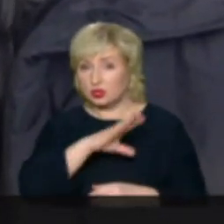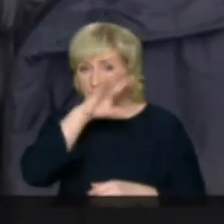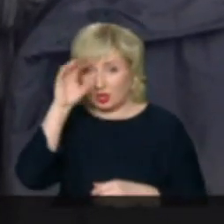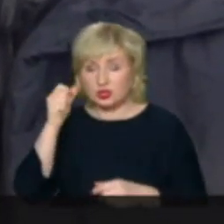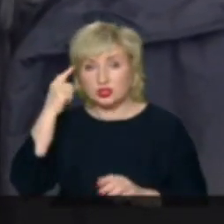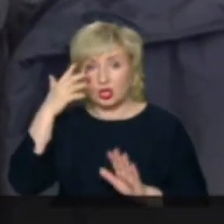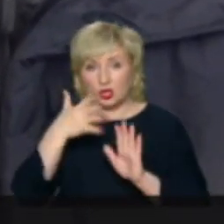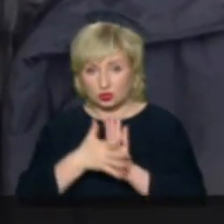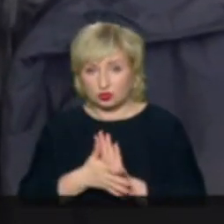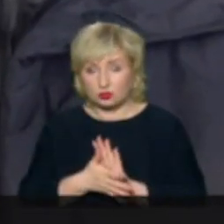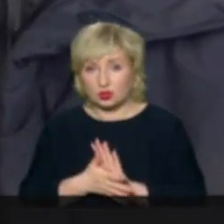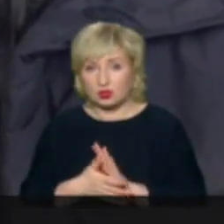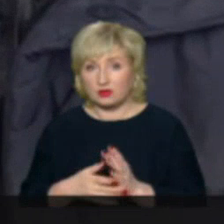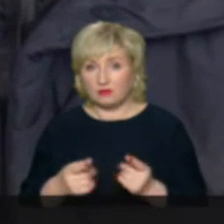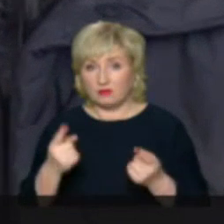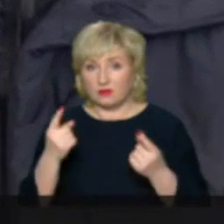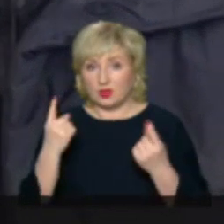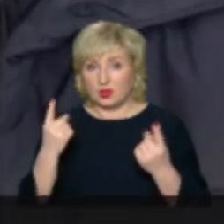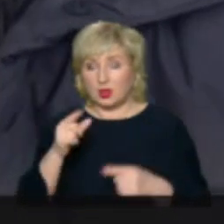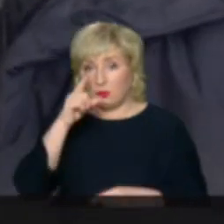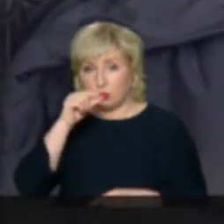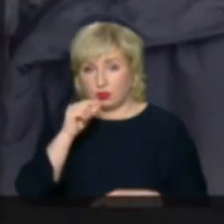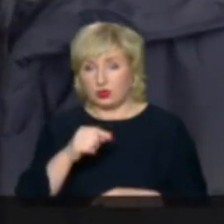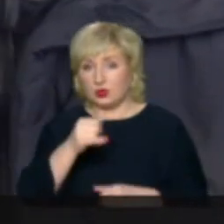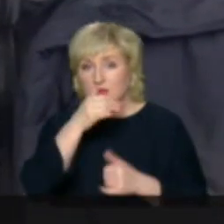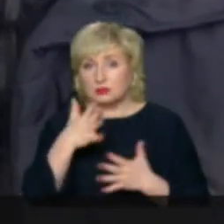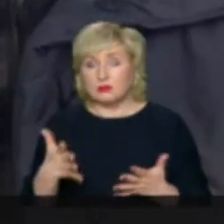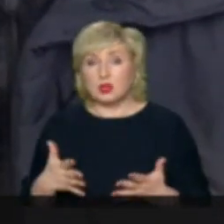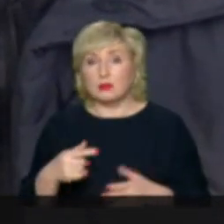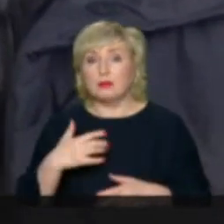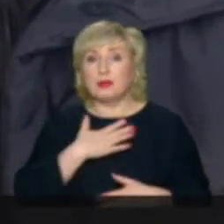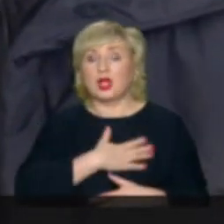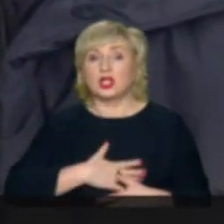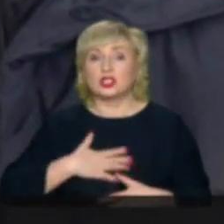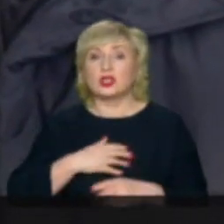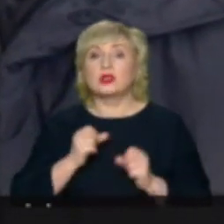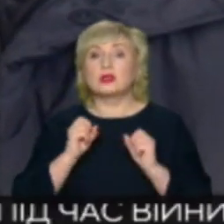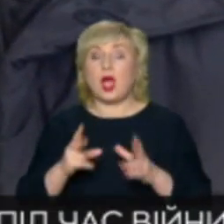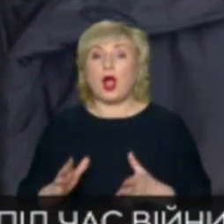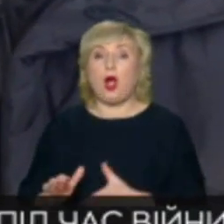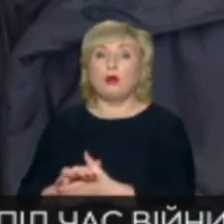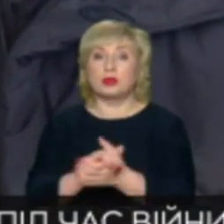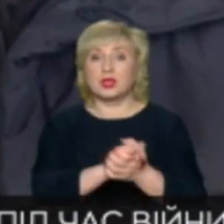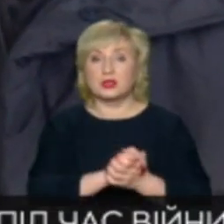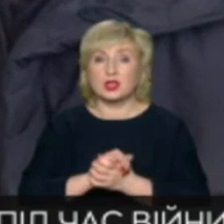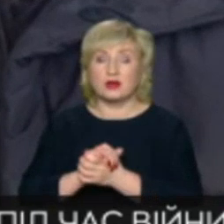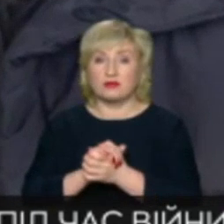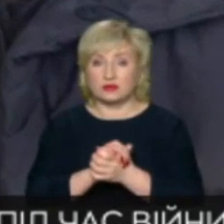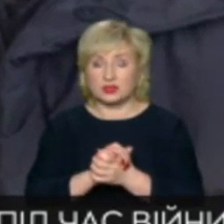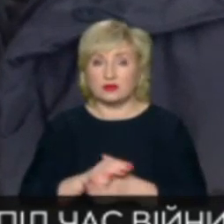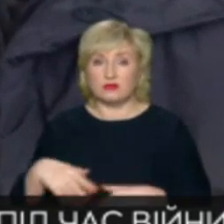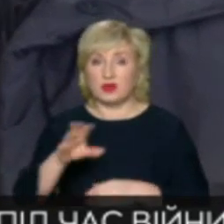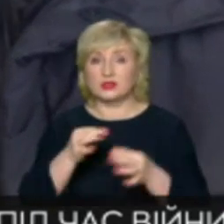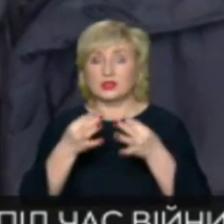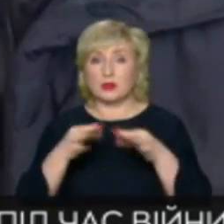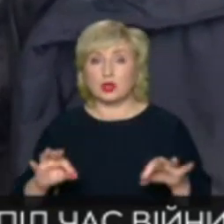розумію, це великий ПУ не змог пережити того, як об'єднався весь демократичний